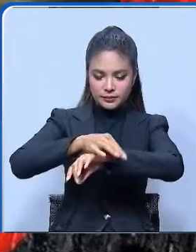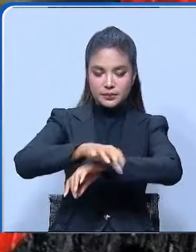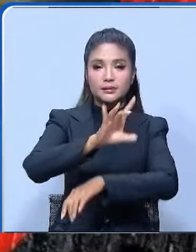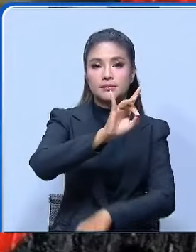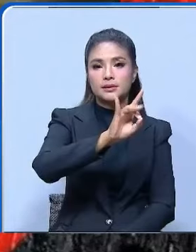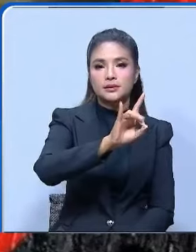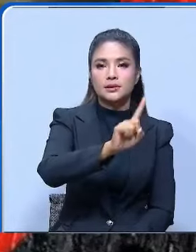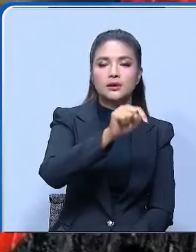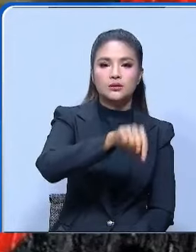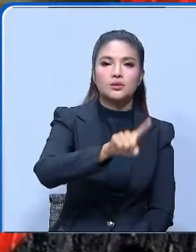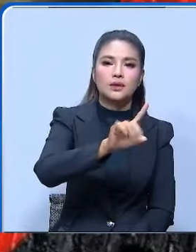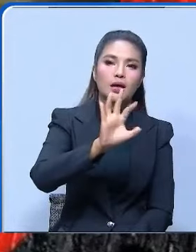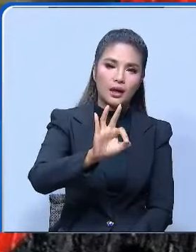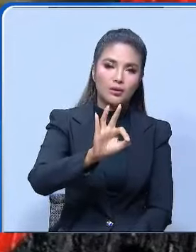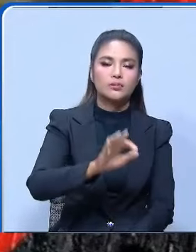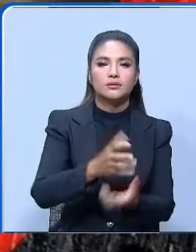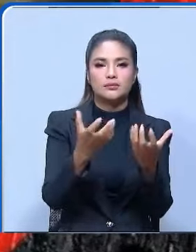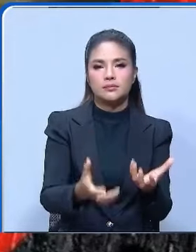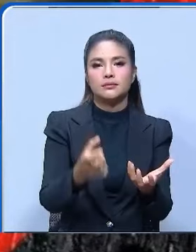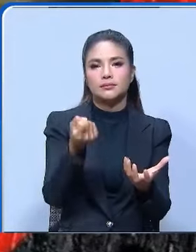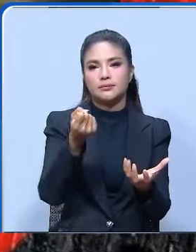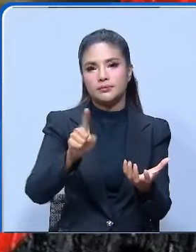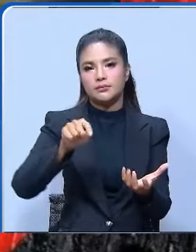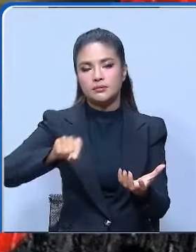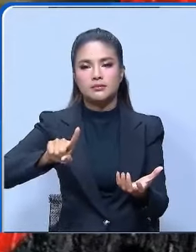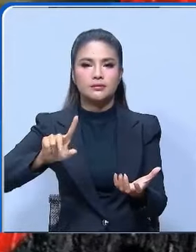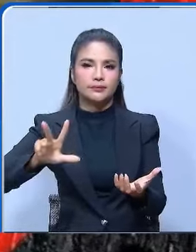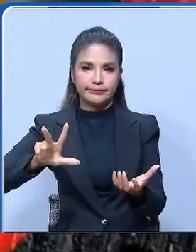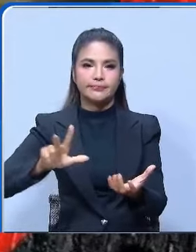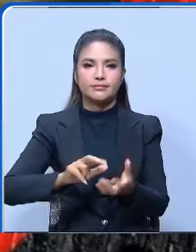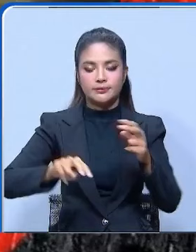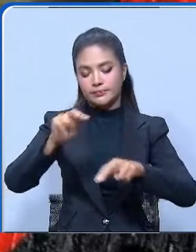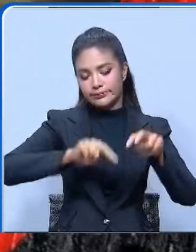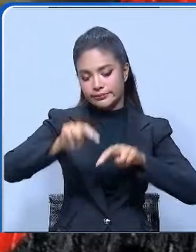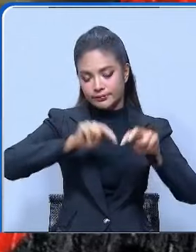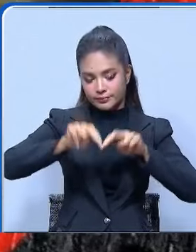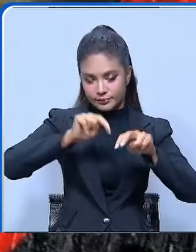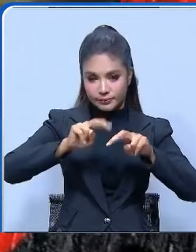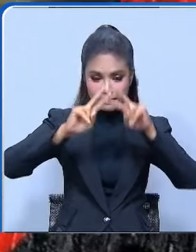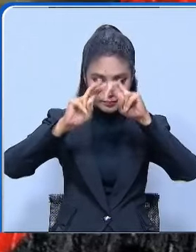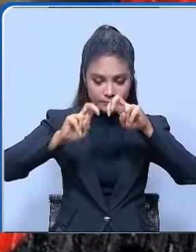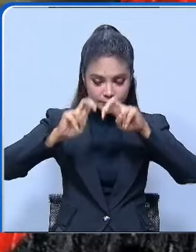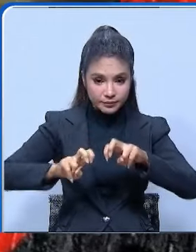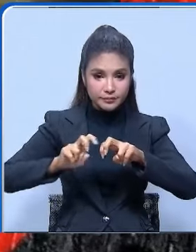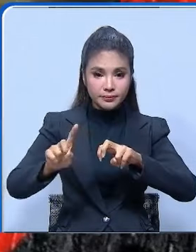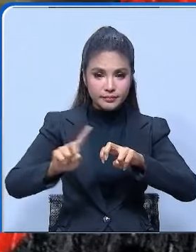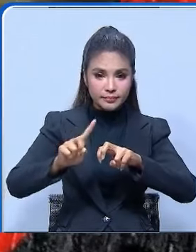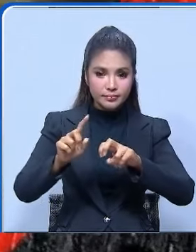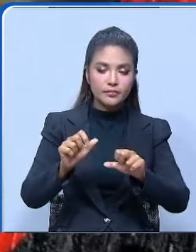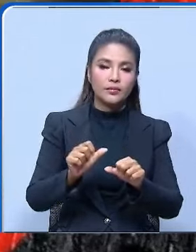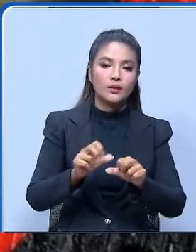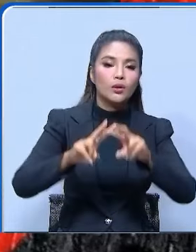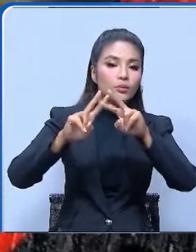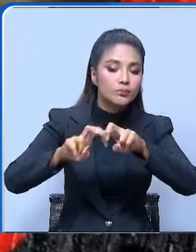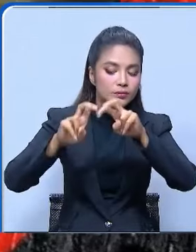แล้วก็จี้ปี่เสียน้ำหนัก 11.13 กรัมผลตรวจออกมาค่ะจากสถาบันวิจัยและพัฒนาอัญมณีและเครื่องประดับแห่งชา